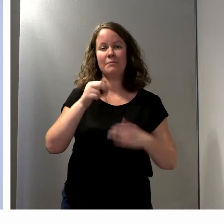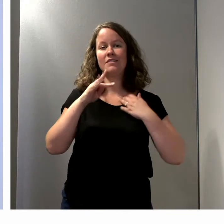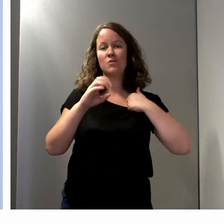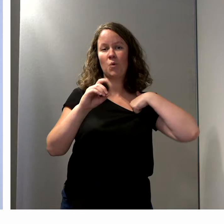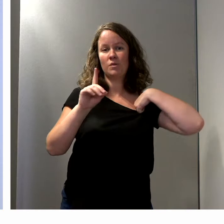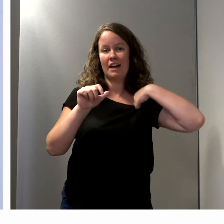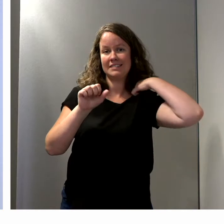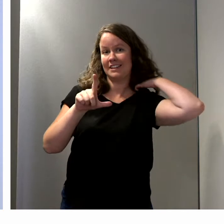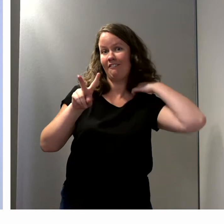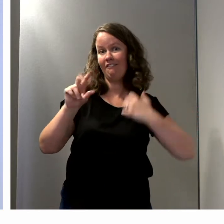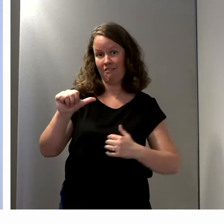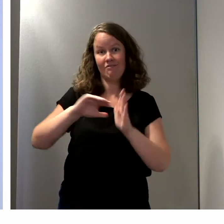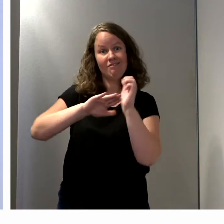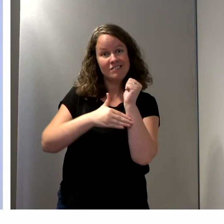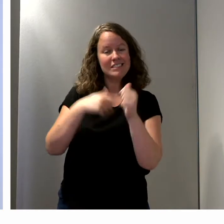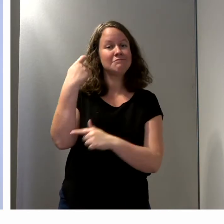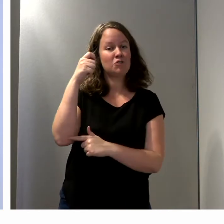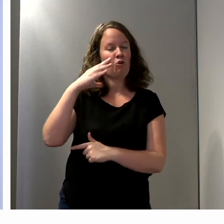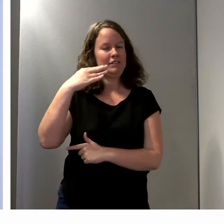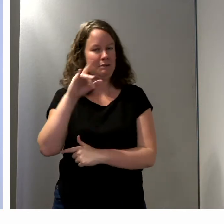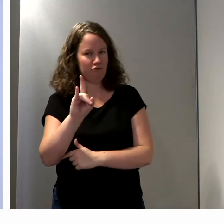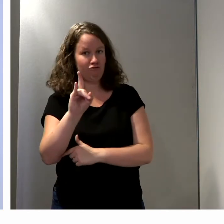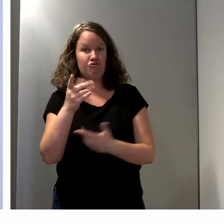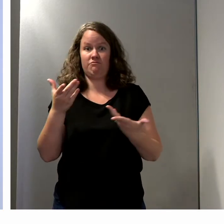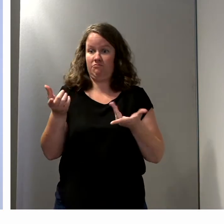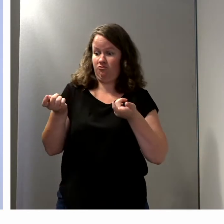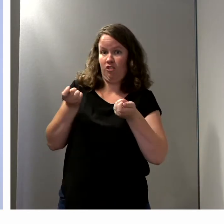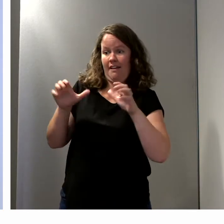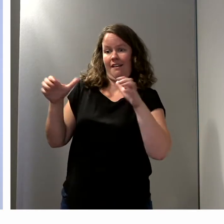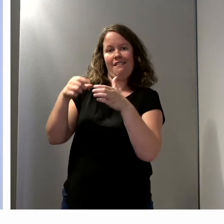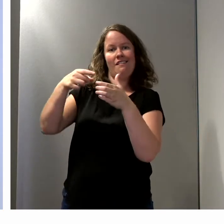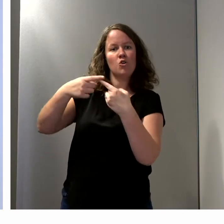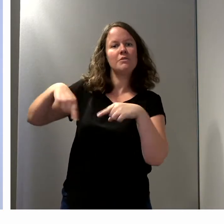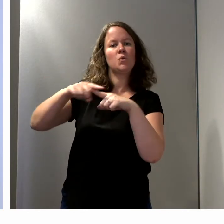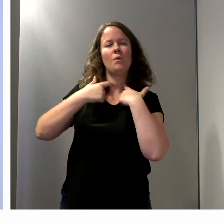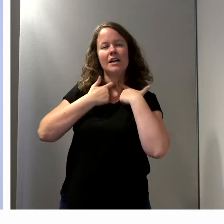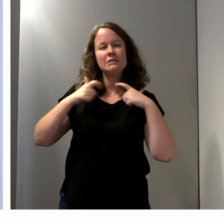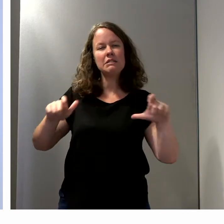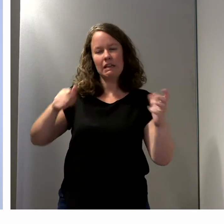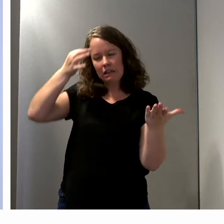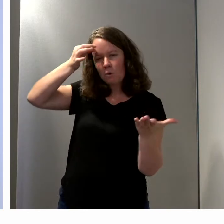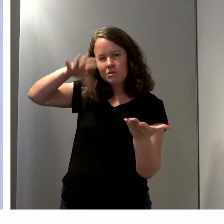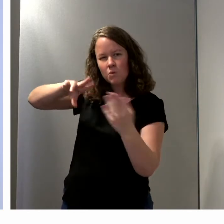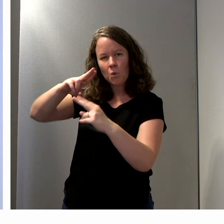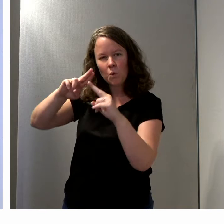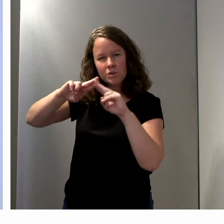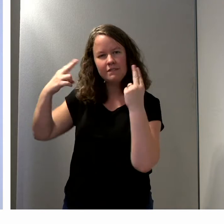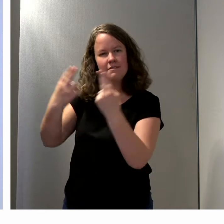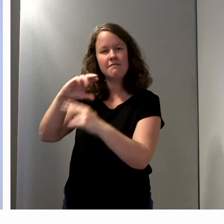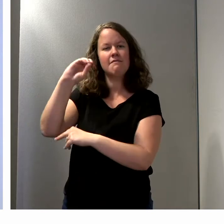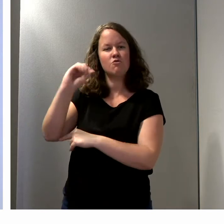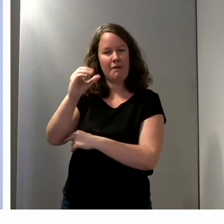du CNCPH et en charge de l'animation de notre commission Accessibilité, Conception universelle et